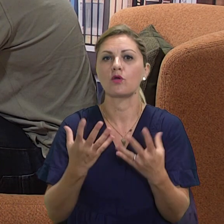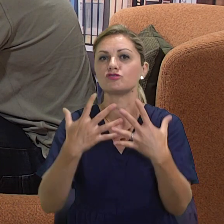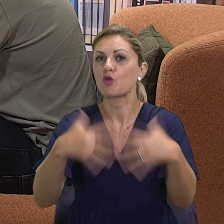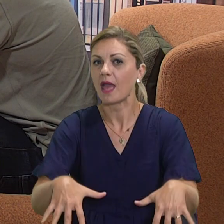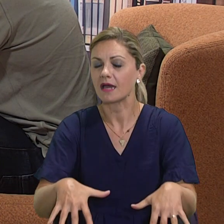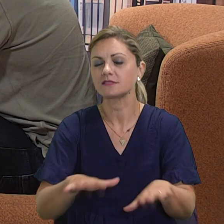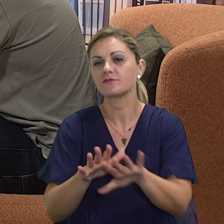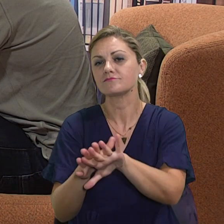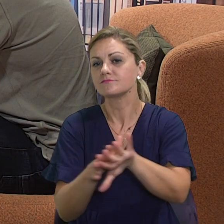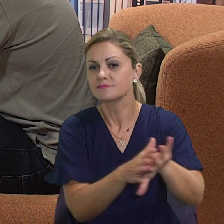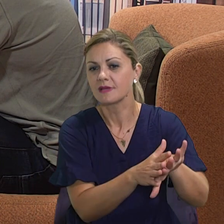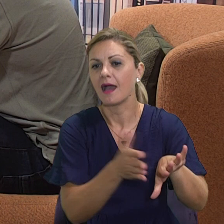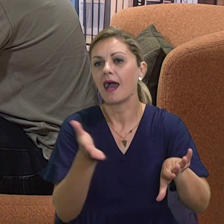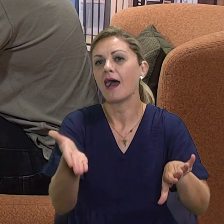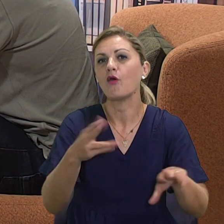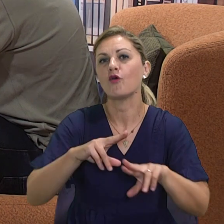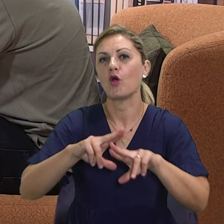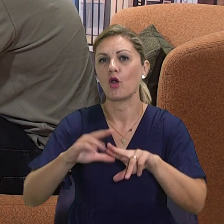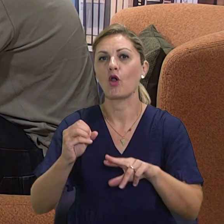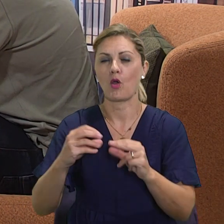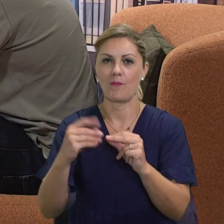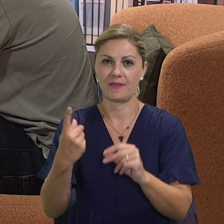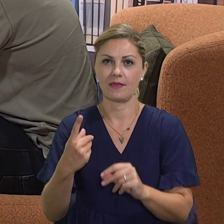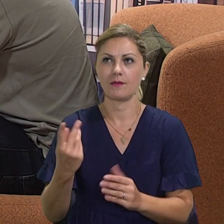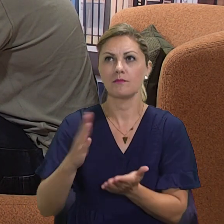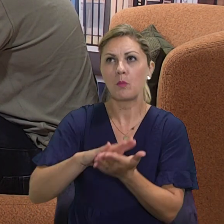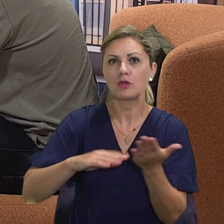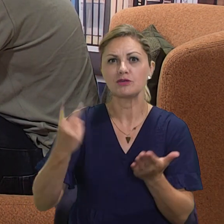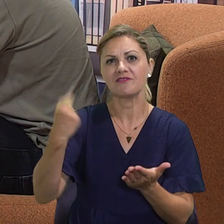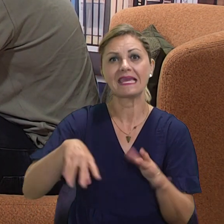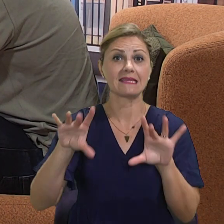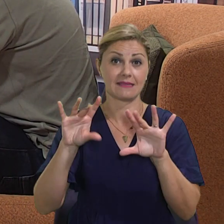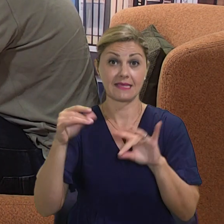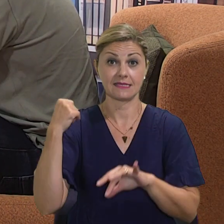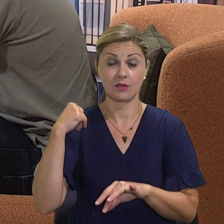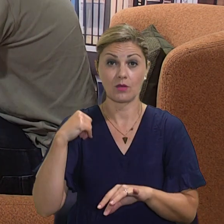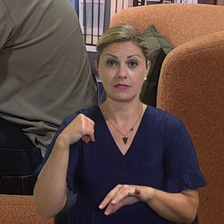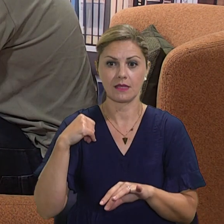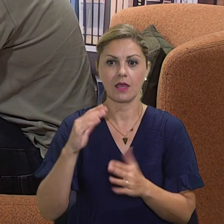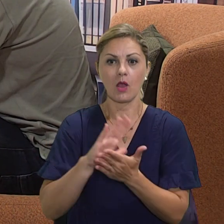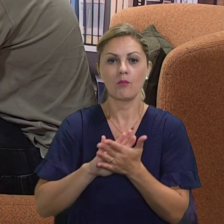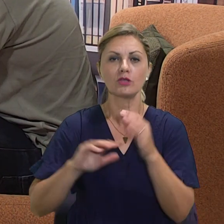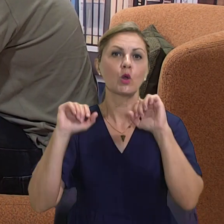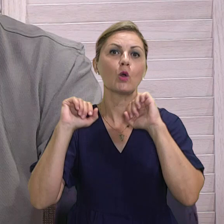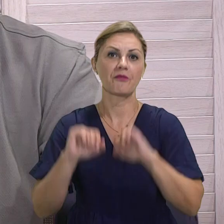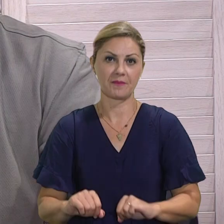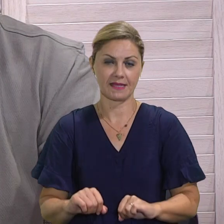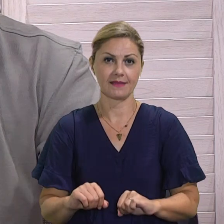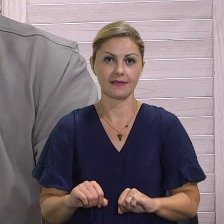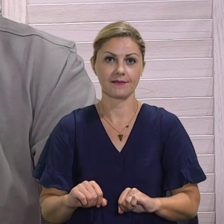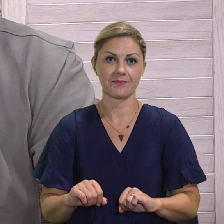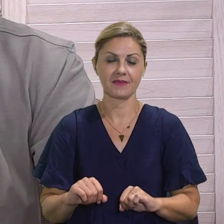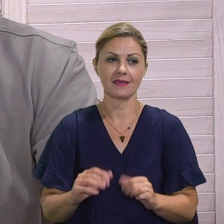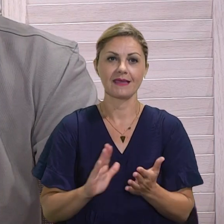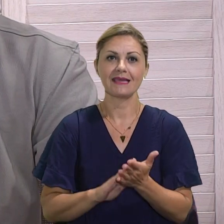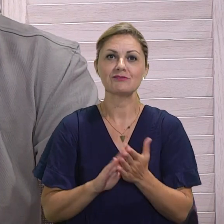tome posveti. Diko bi nešto onako napisao, ali mislim da je tamo od 2010. sam počeo malo intenzivnije. I